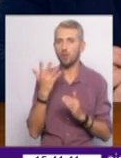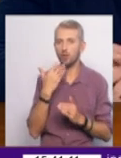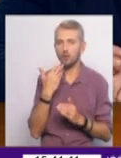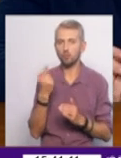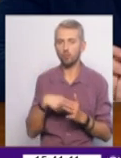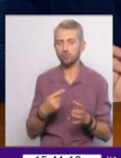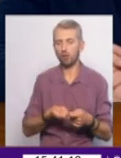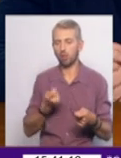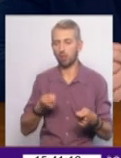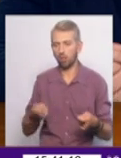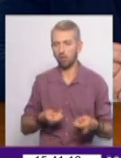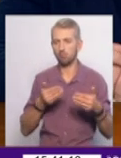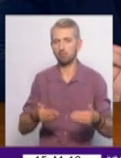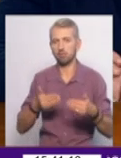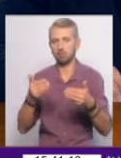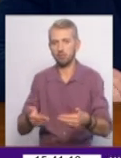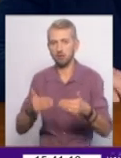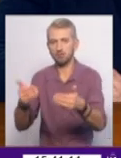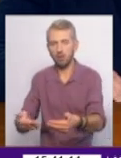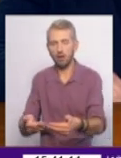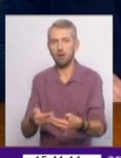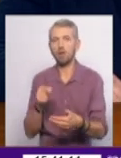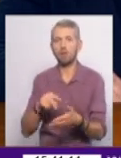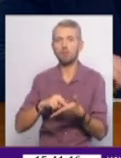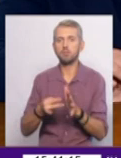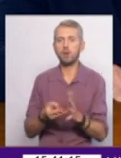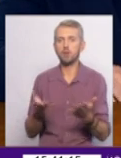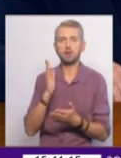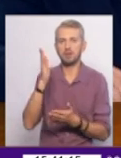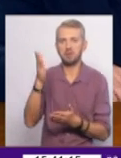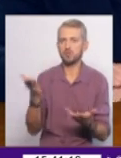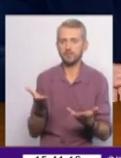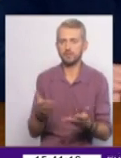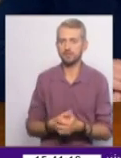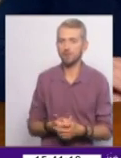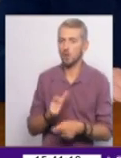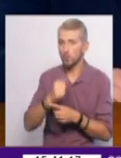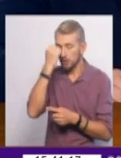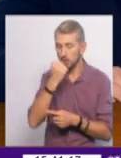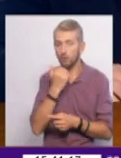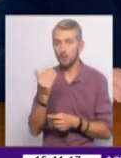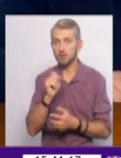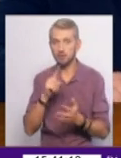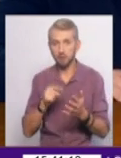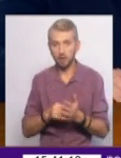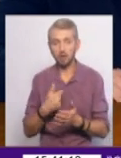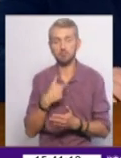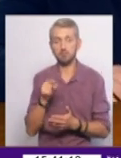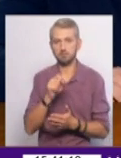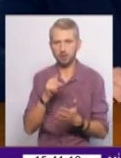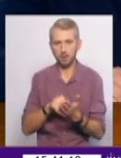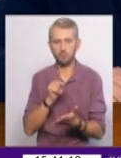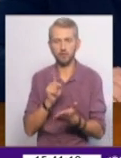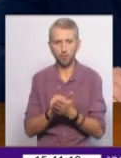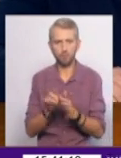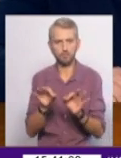відтягується, переноситься, які там плани на майбутнє. Дуже дякуємо за ваше запитання. Ми його обов'язково